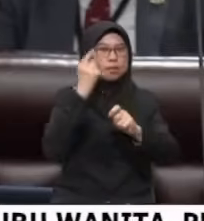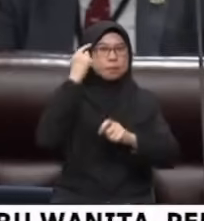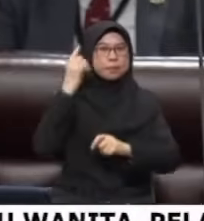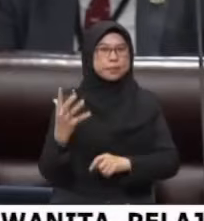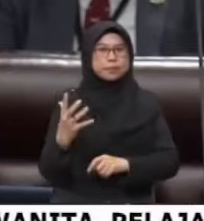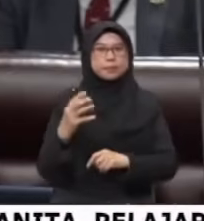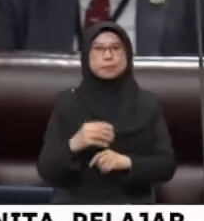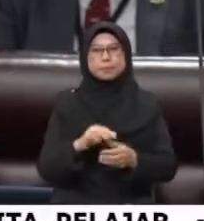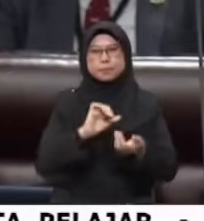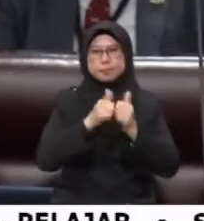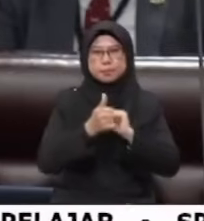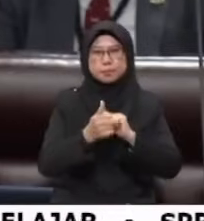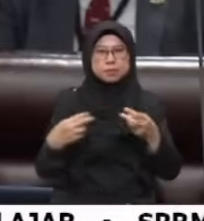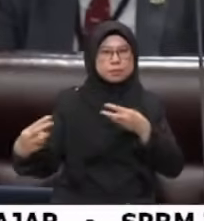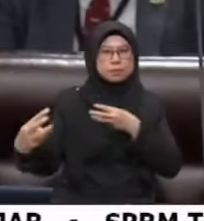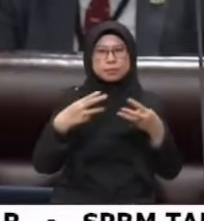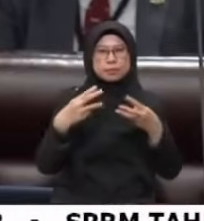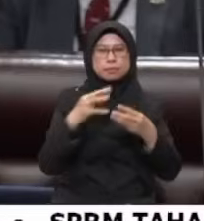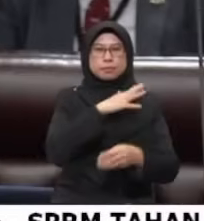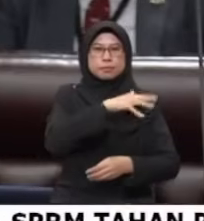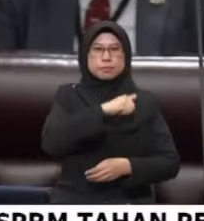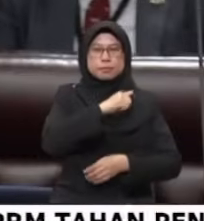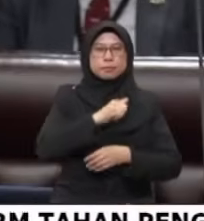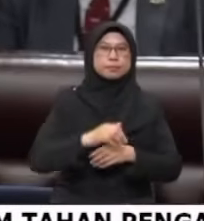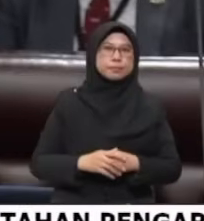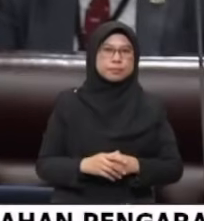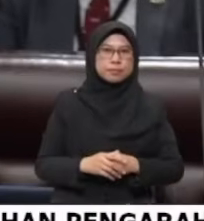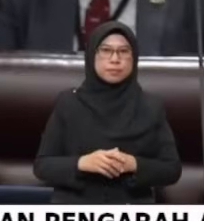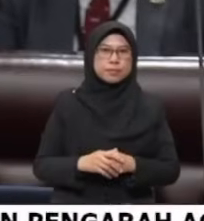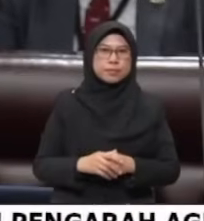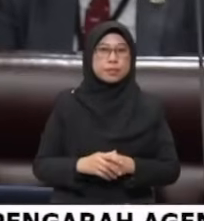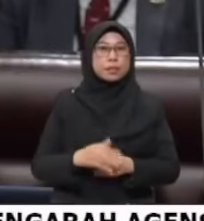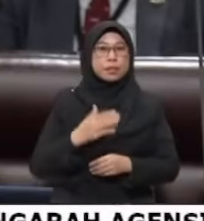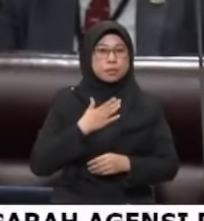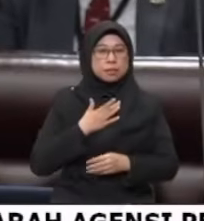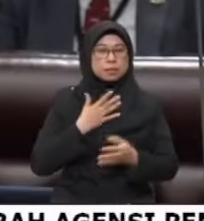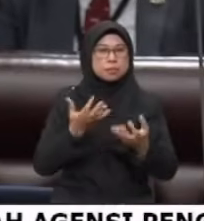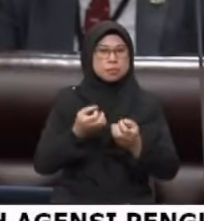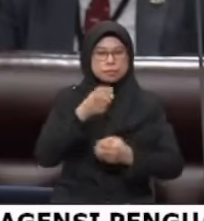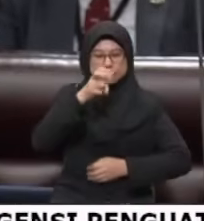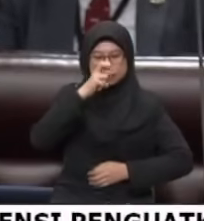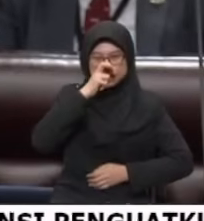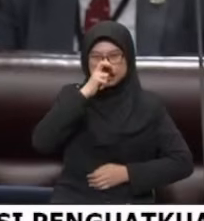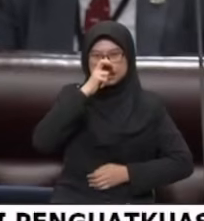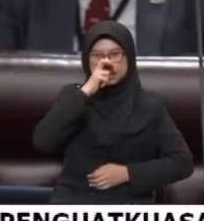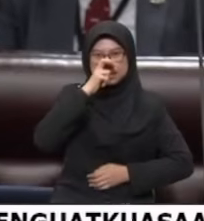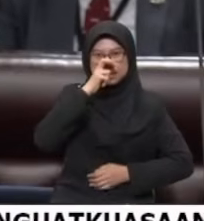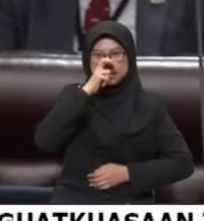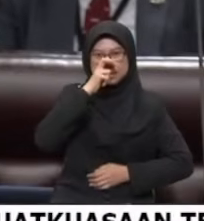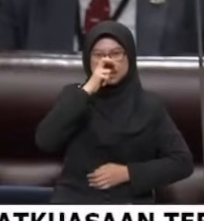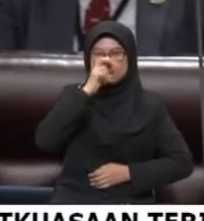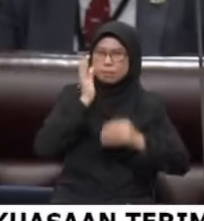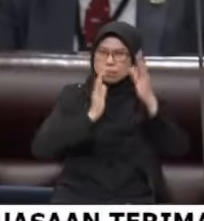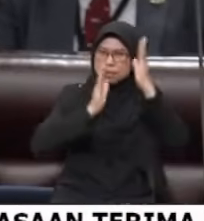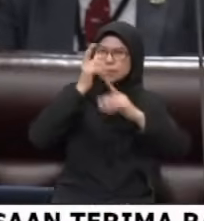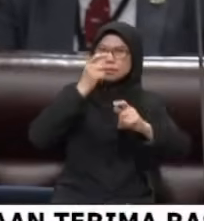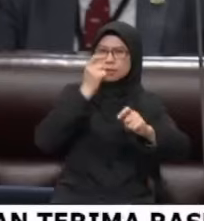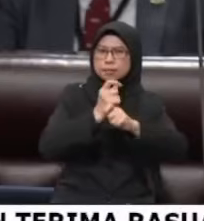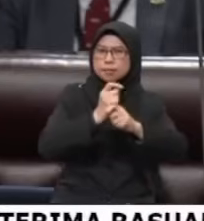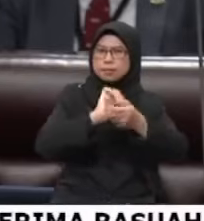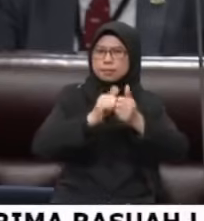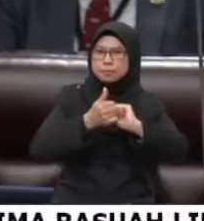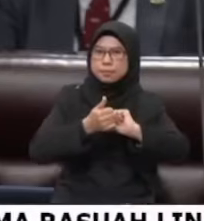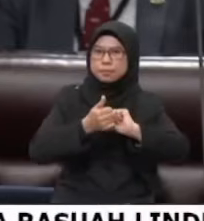dalam isu Palestin ini dalam hal ini saya ingin menegaskan bahawa pendirian Malaysia tentang isu